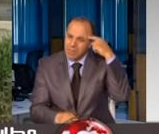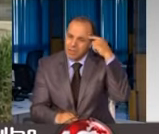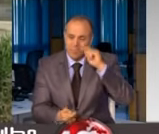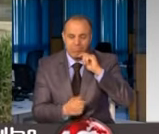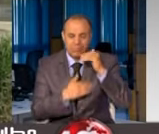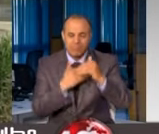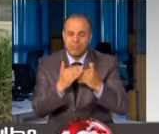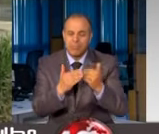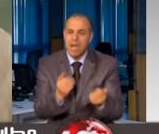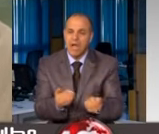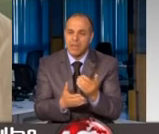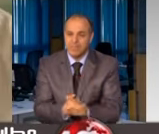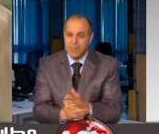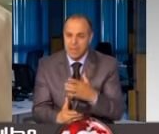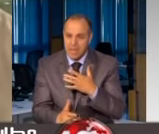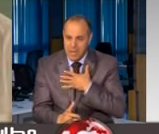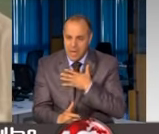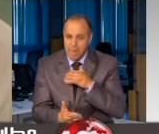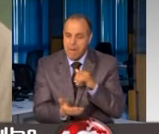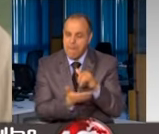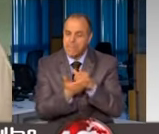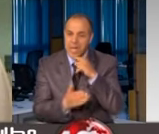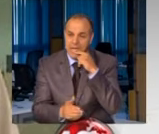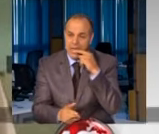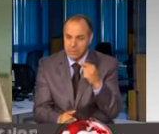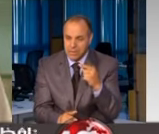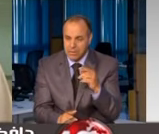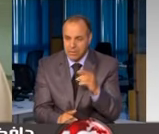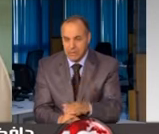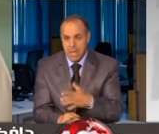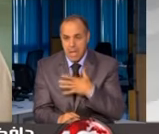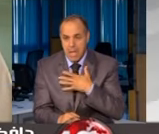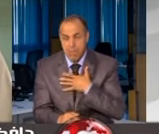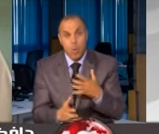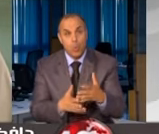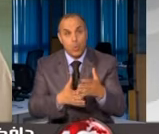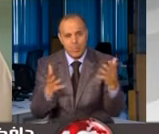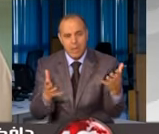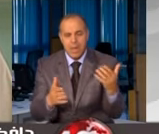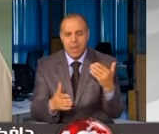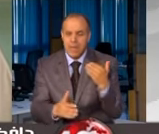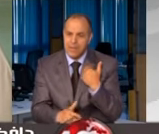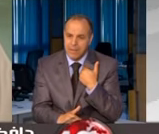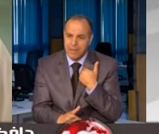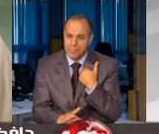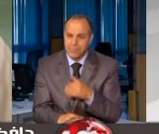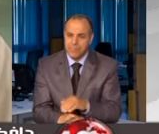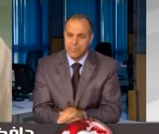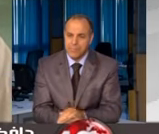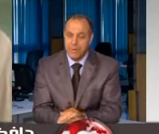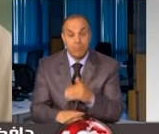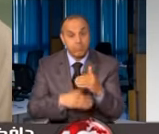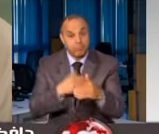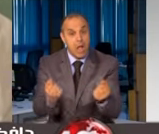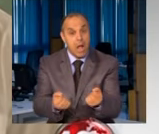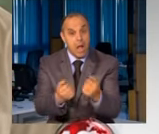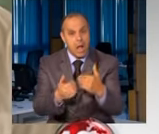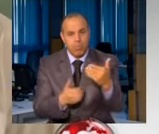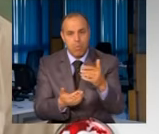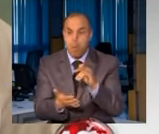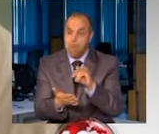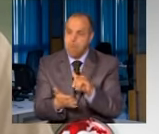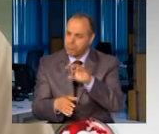تطوير هذا النشاط. ماذا بينا احنا مطار جابس يولي حاجة كبيرة، وماذا بينا يطور أكثر، هو